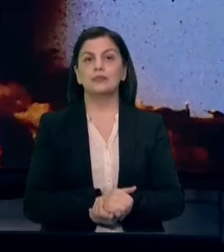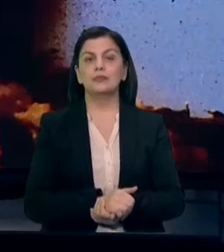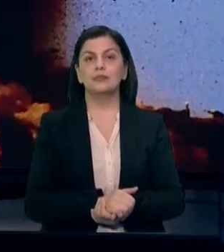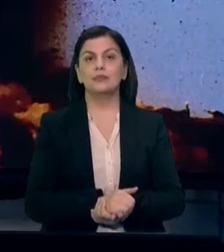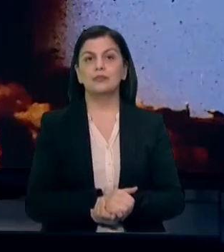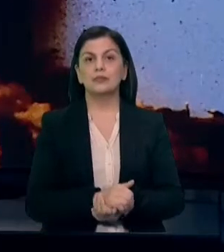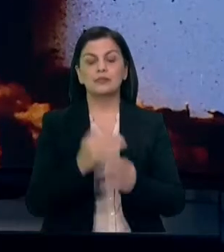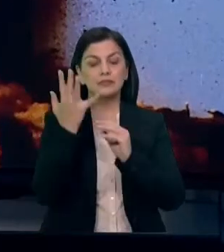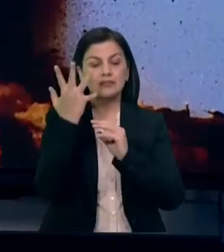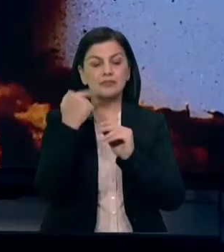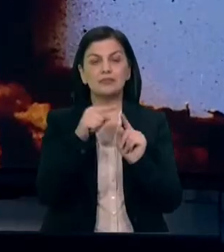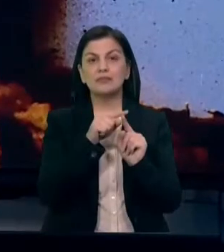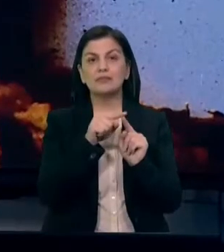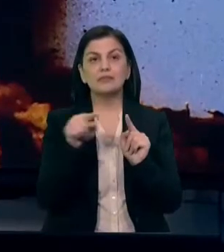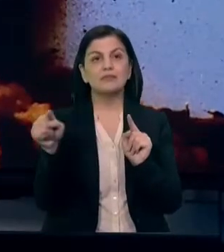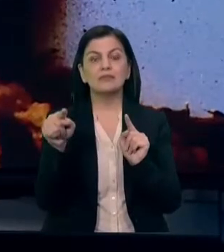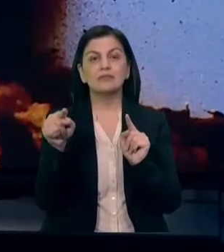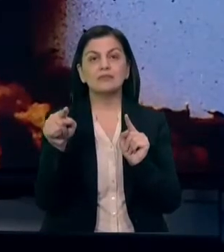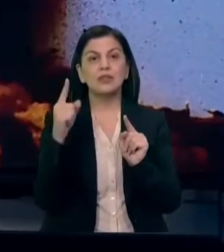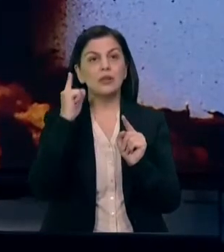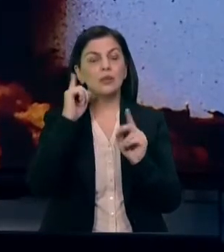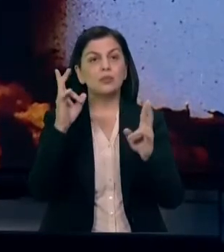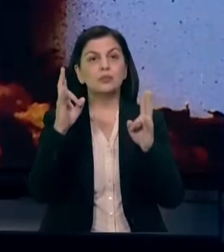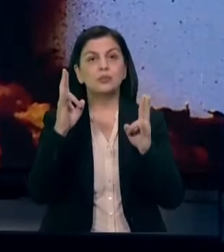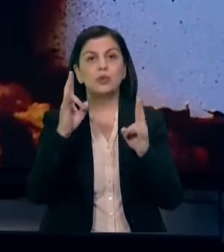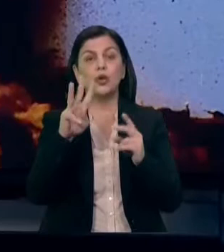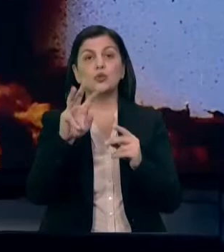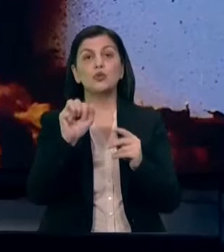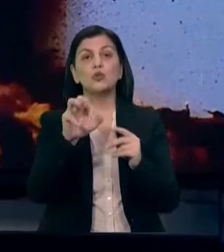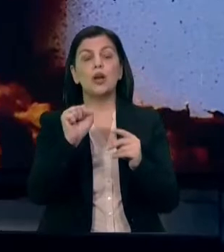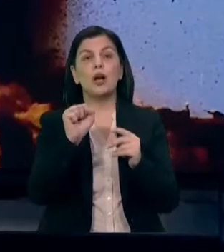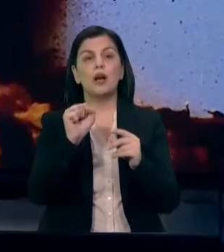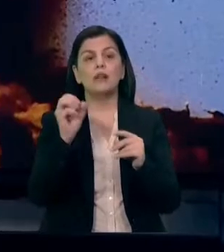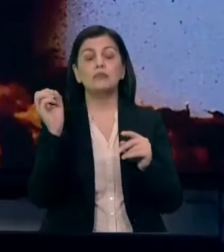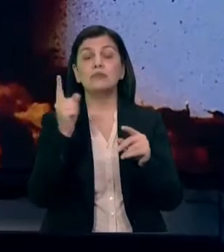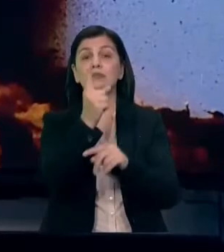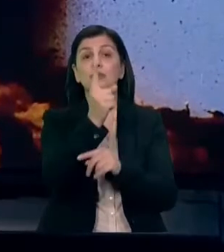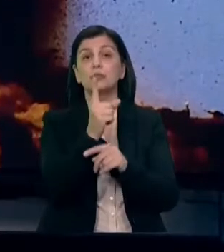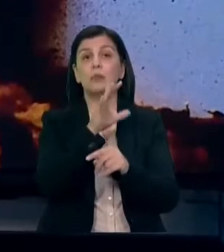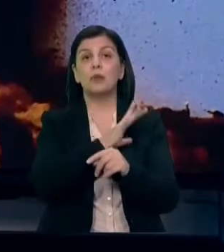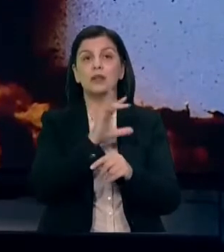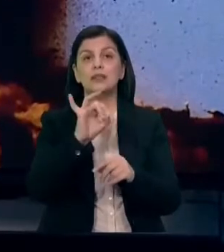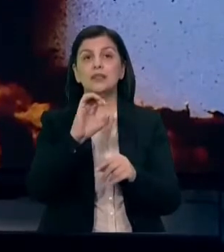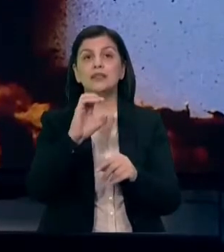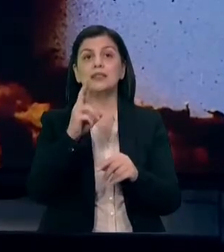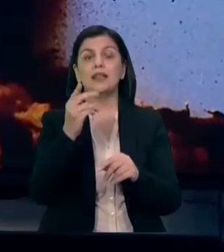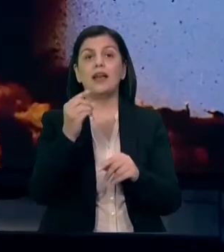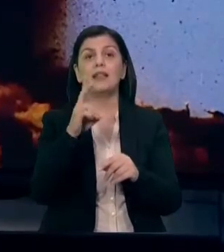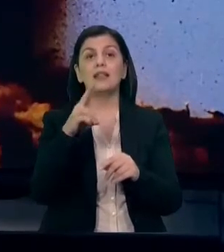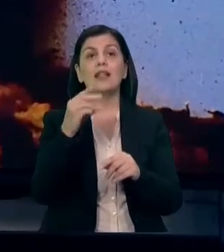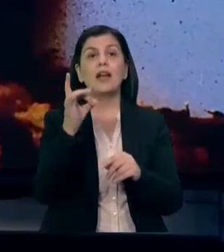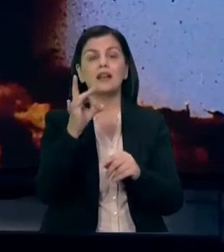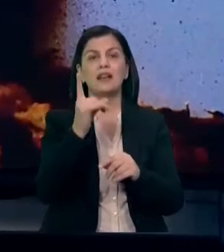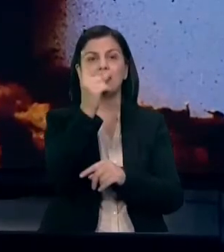İndi isə bir neçə gündür gündəmi zəbt edən Şuşaya atılan İskəndər raketlərindən danışacağıq. Ümumiyyətlə, İskəndər hansı